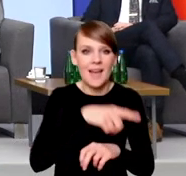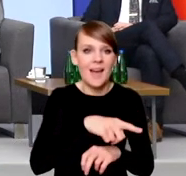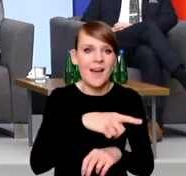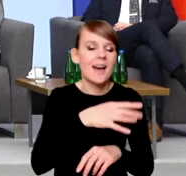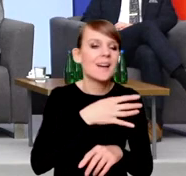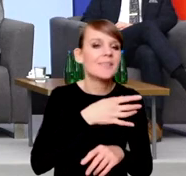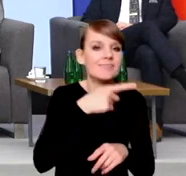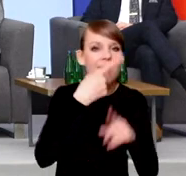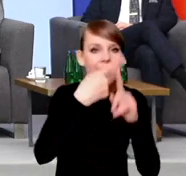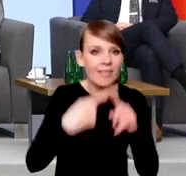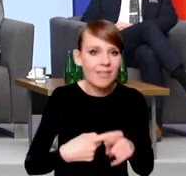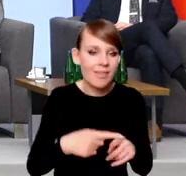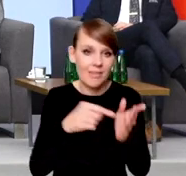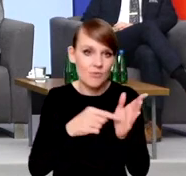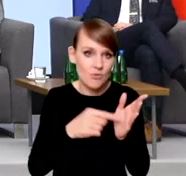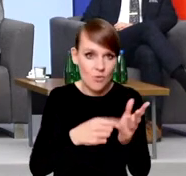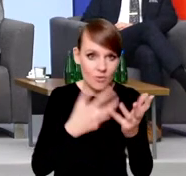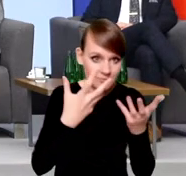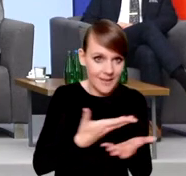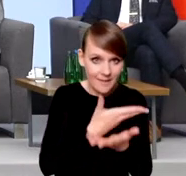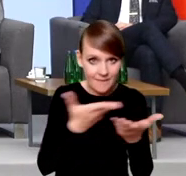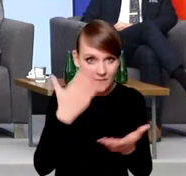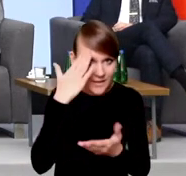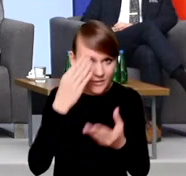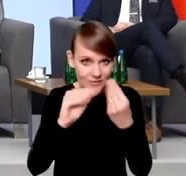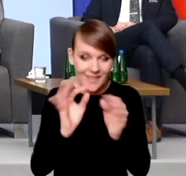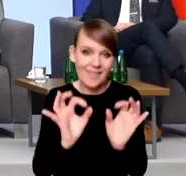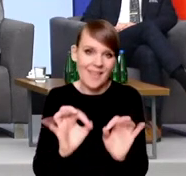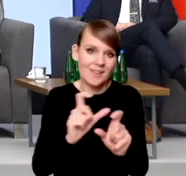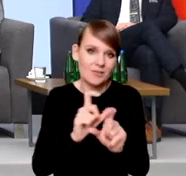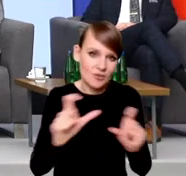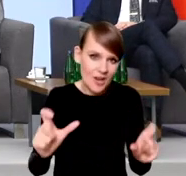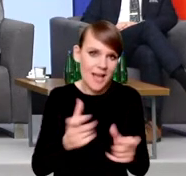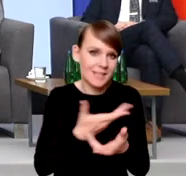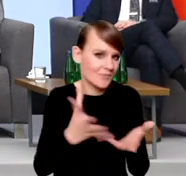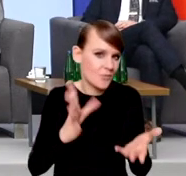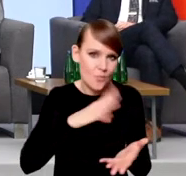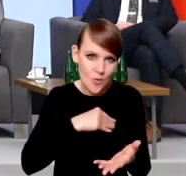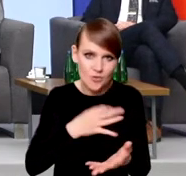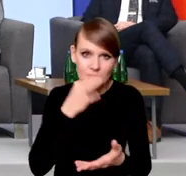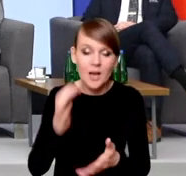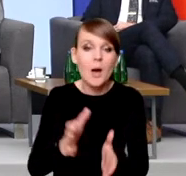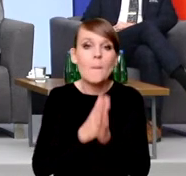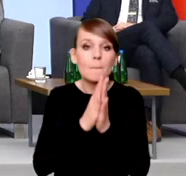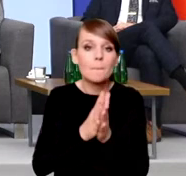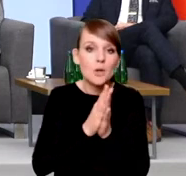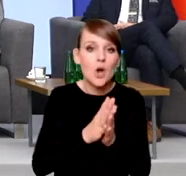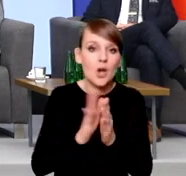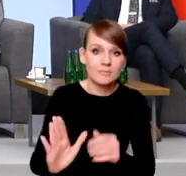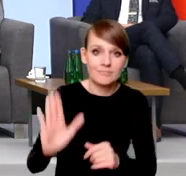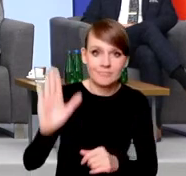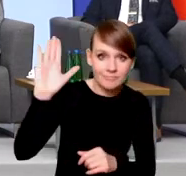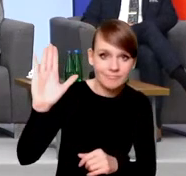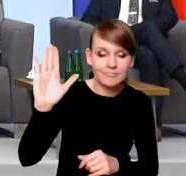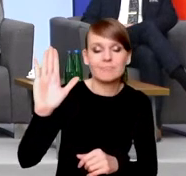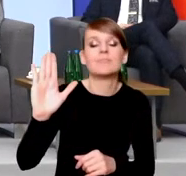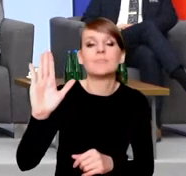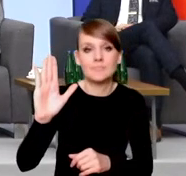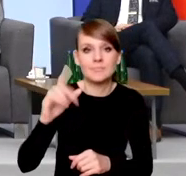uczelni. Proszę Państwa, to jest czas dla Państwa. Oddajemy Państwu głos. Proszę przez podniesienie ręki zasygnalizować i